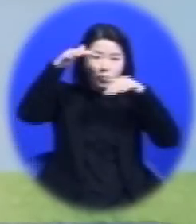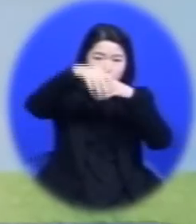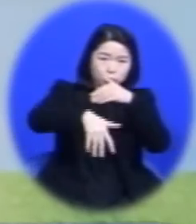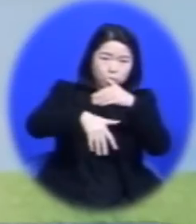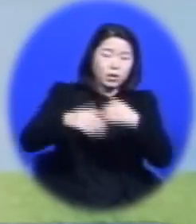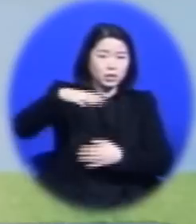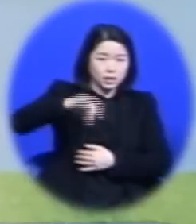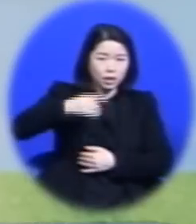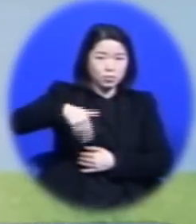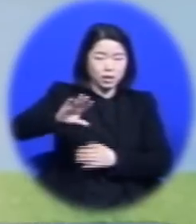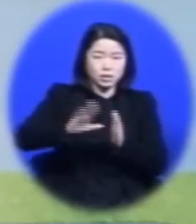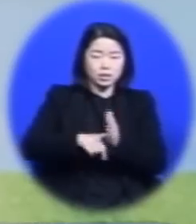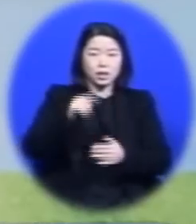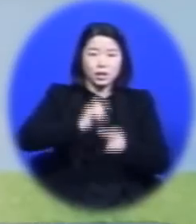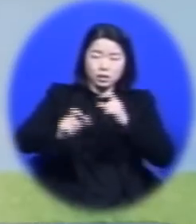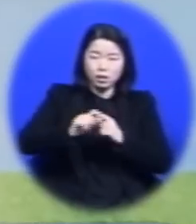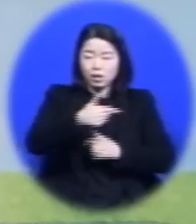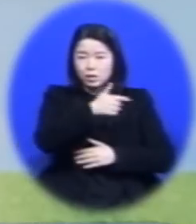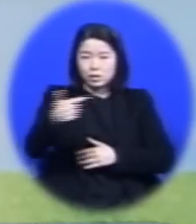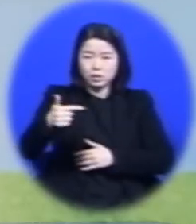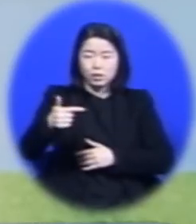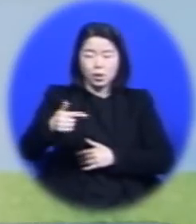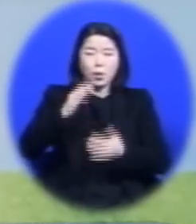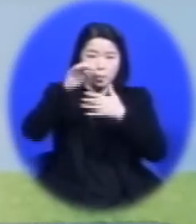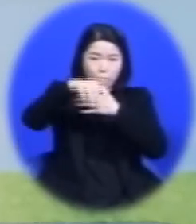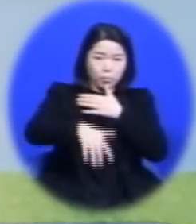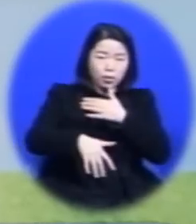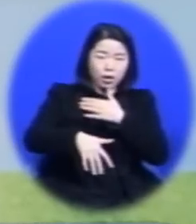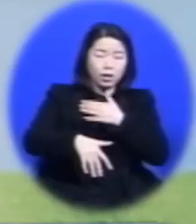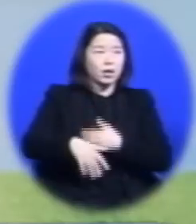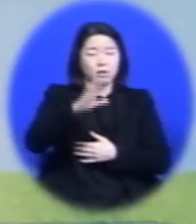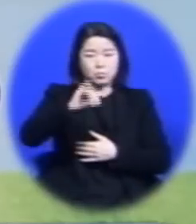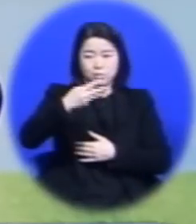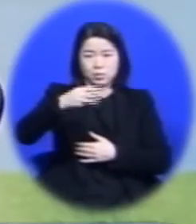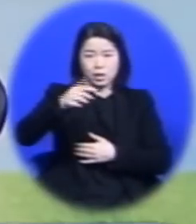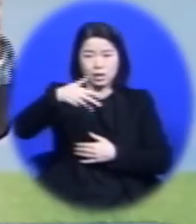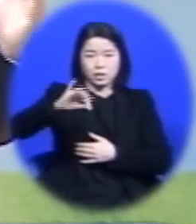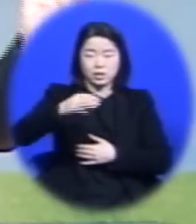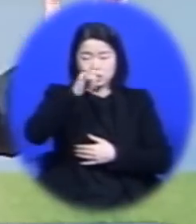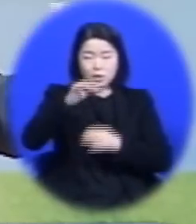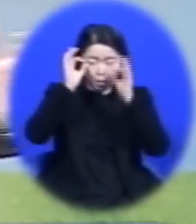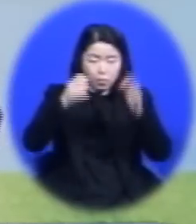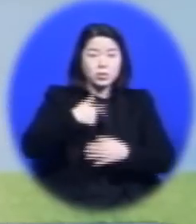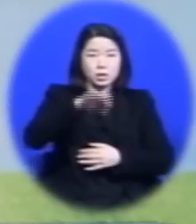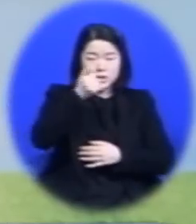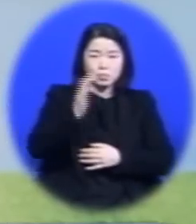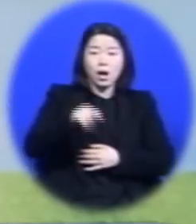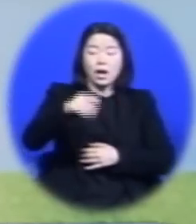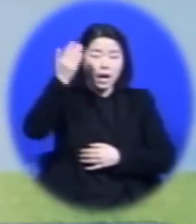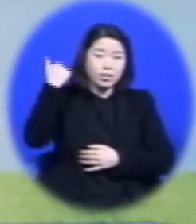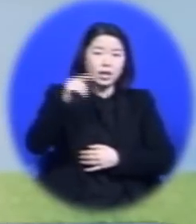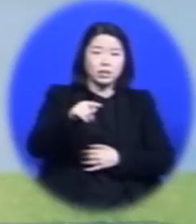때 그보다 더 큰 폭포가 브라질에 있어서 적 있습니다만 그때는 그렇게 큰 폭포를 본 적이